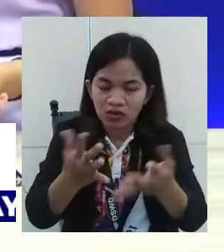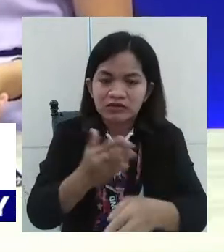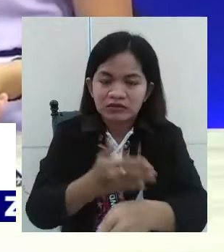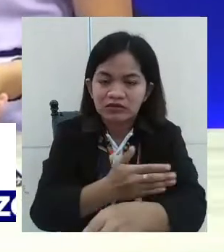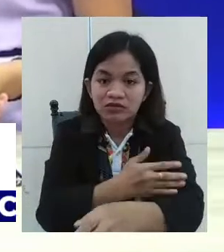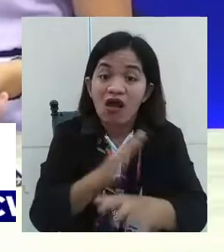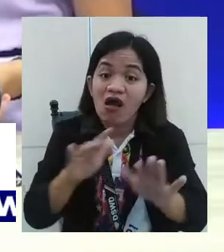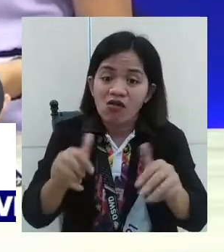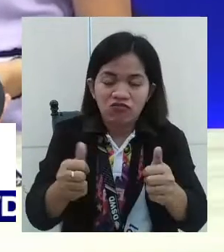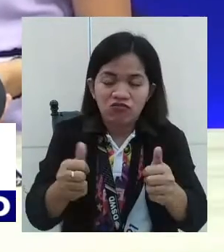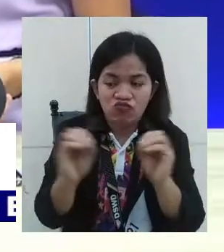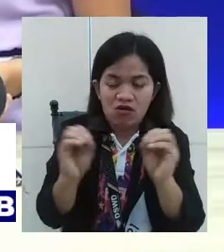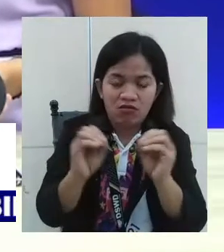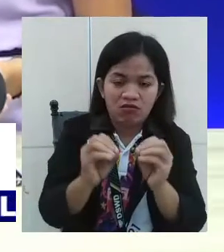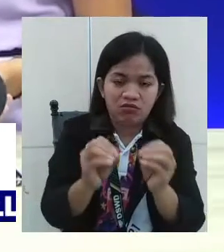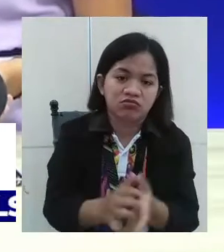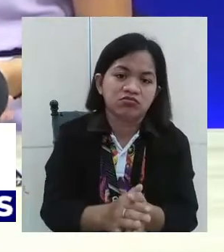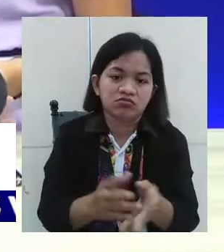are actually